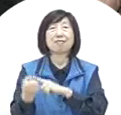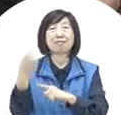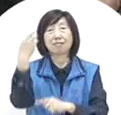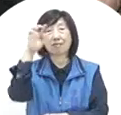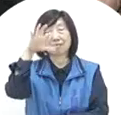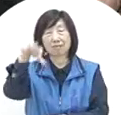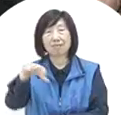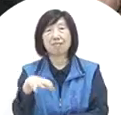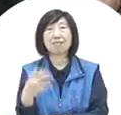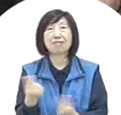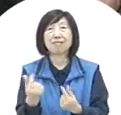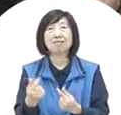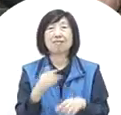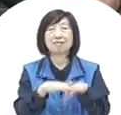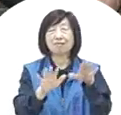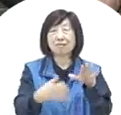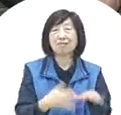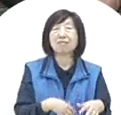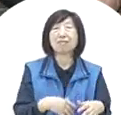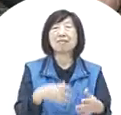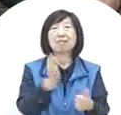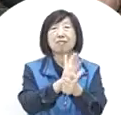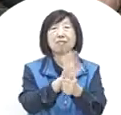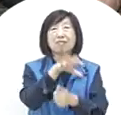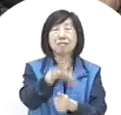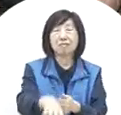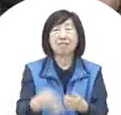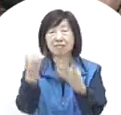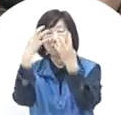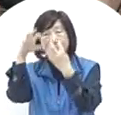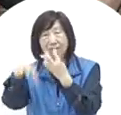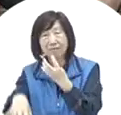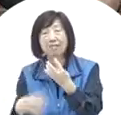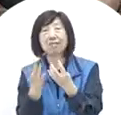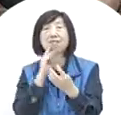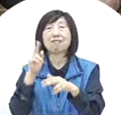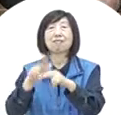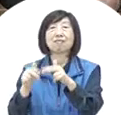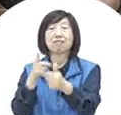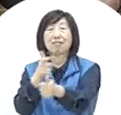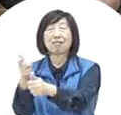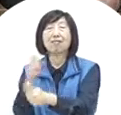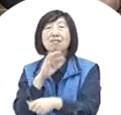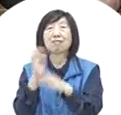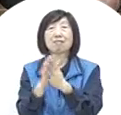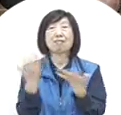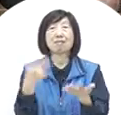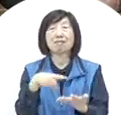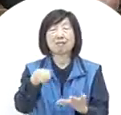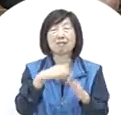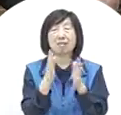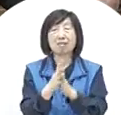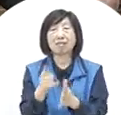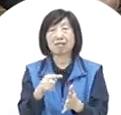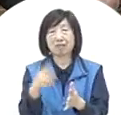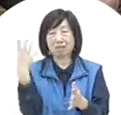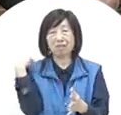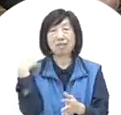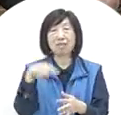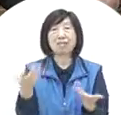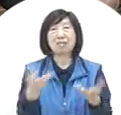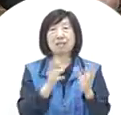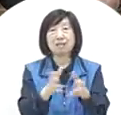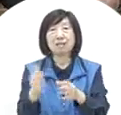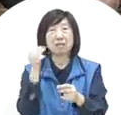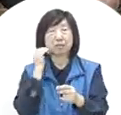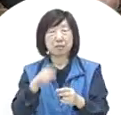像是我们的这个安坑接待所啊、新店监狱啊、安坑刑场，这些都是威权不义遗址齁。那如果发展